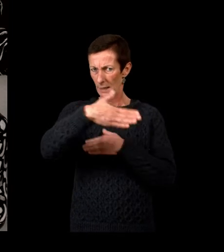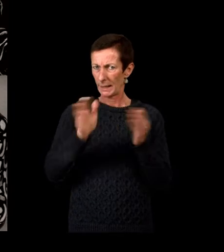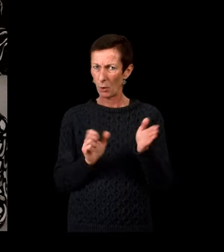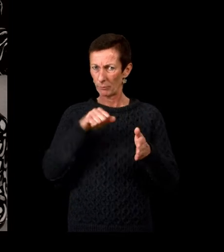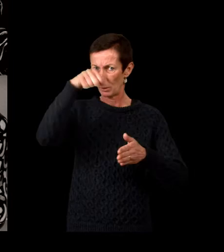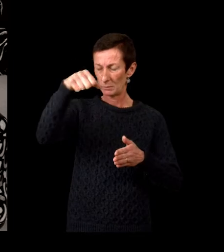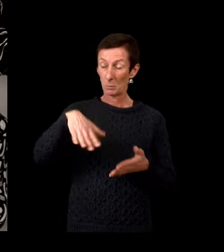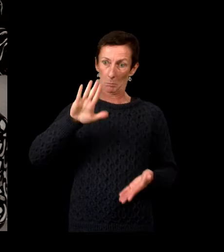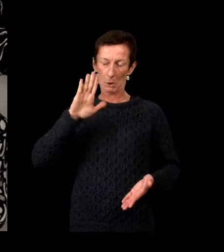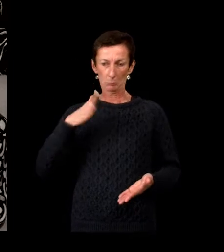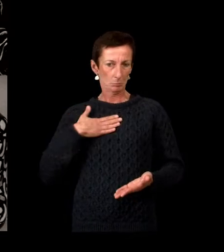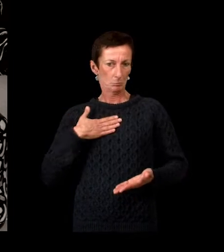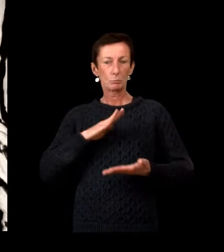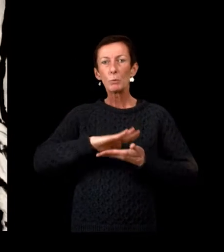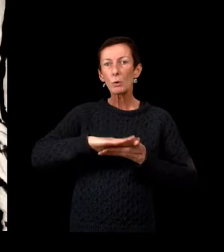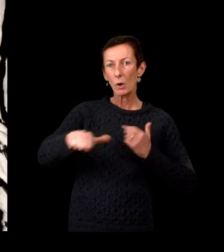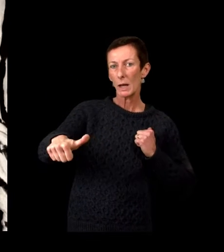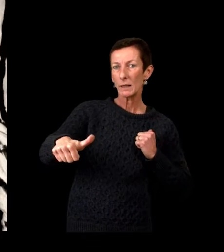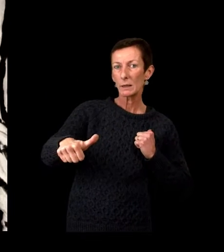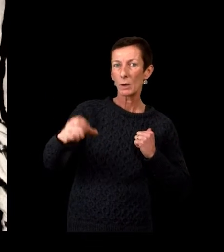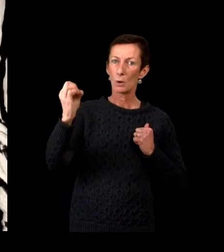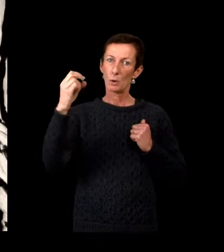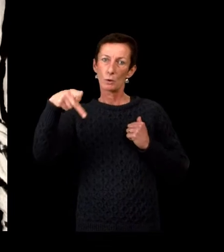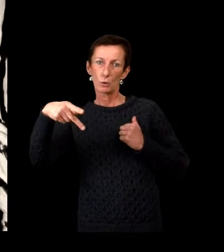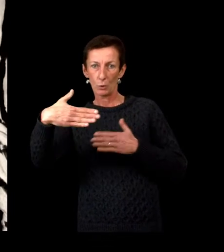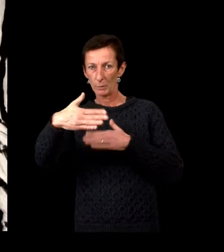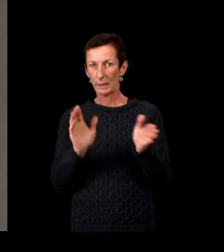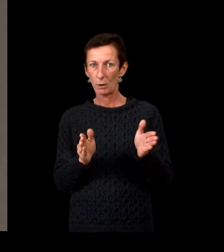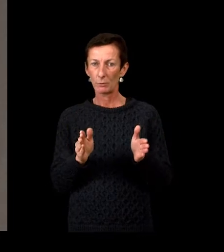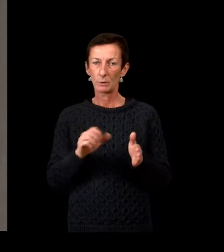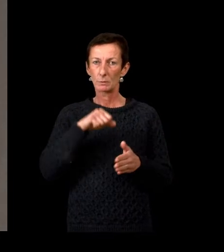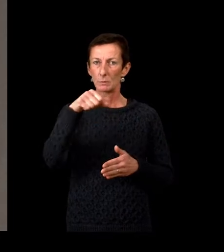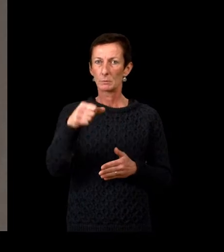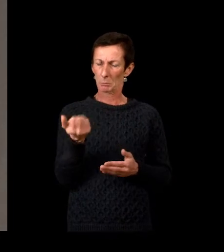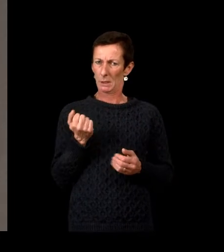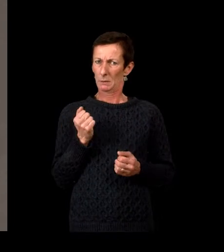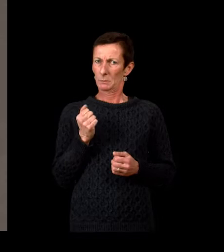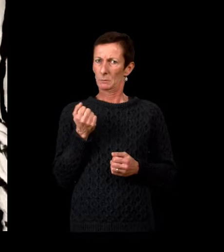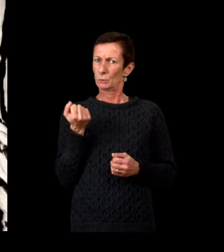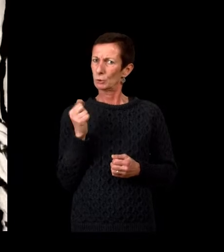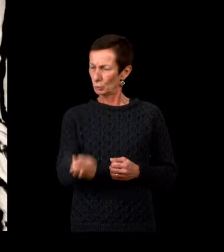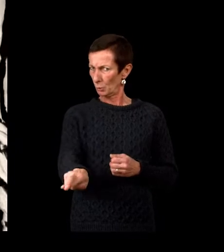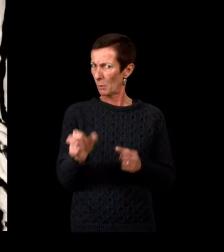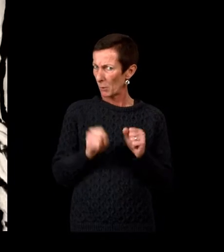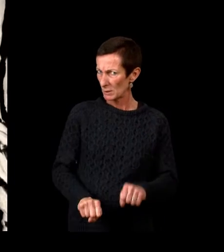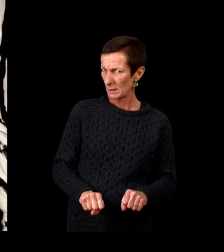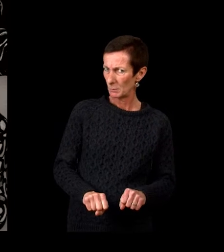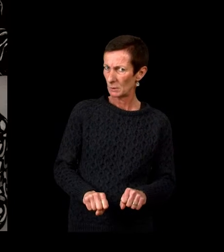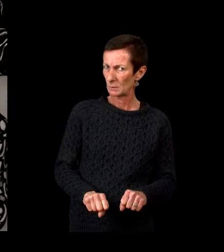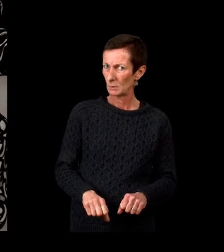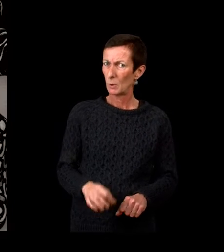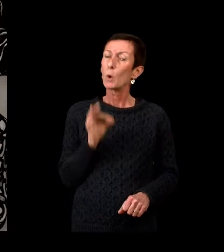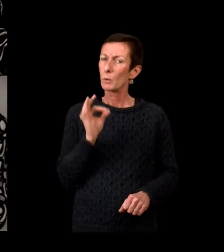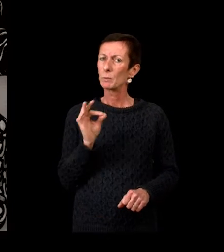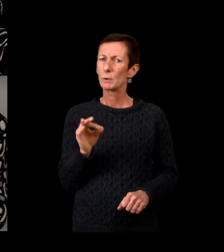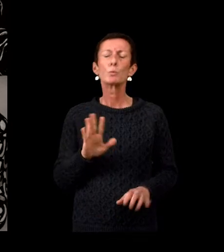Fischer, vous savez bien que c'est mon collègue qui s'occupe de la salle des coffres. Adressez-vous à lui. Mais vous êtes sûr qu'il va y arriver? Oui, bien sûr. Rien n'a changé, c'est toujours lui qui s'en occupe.